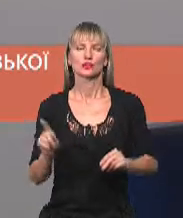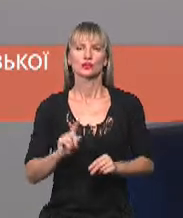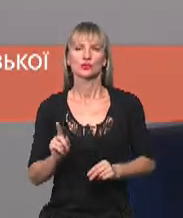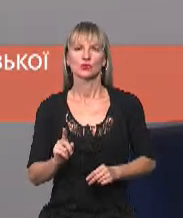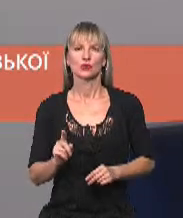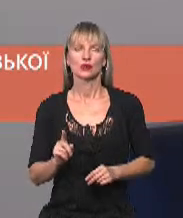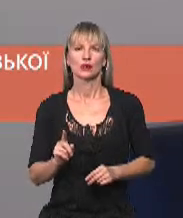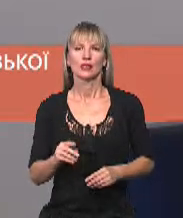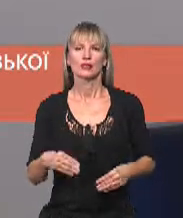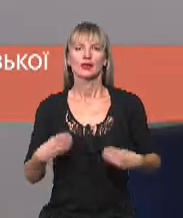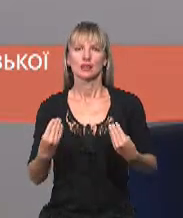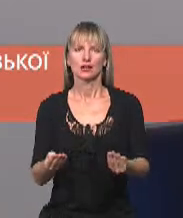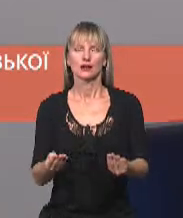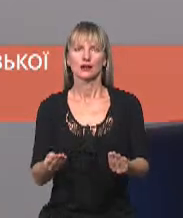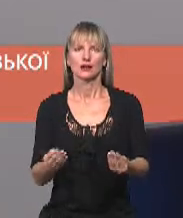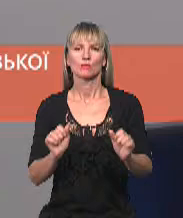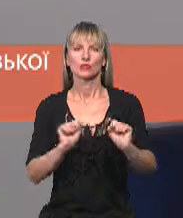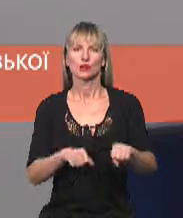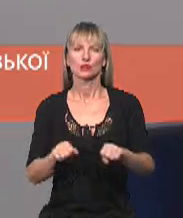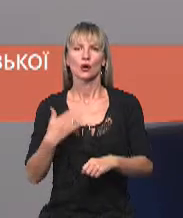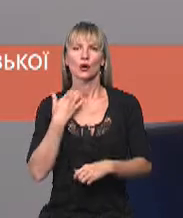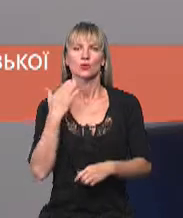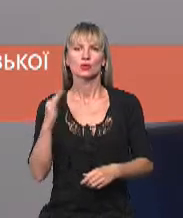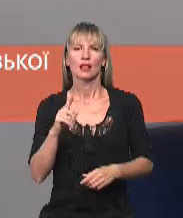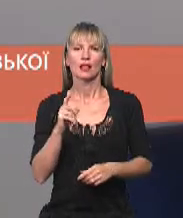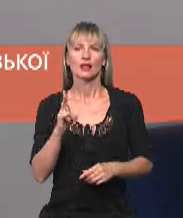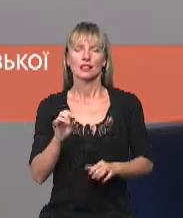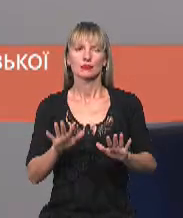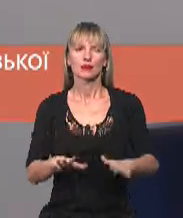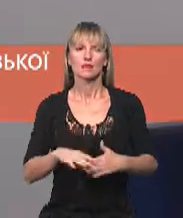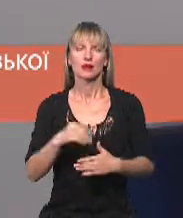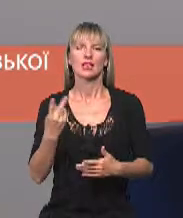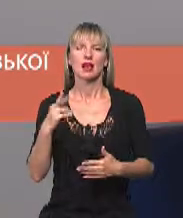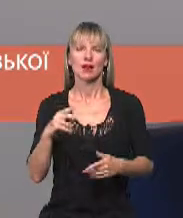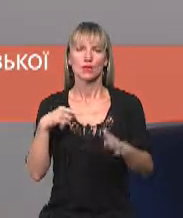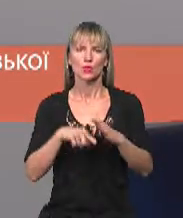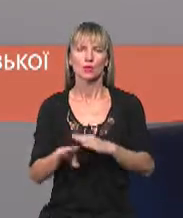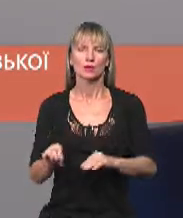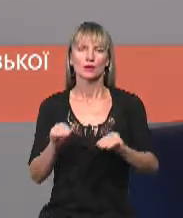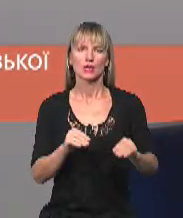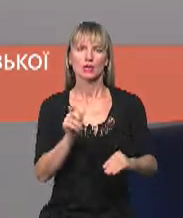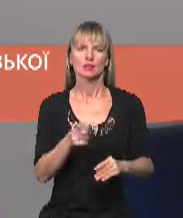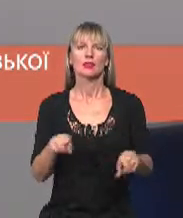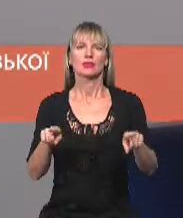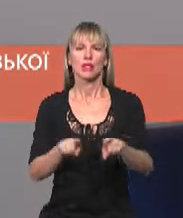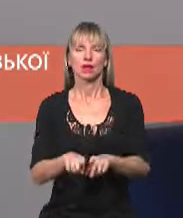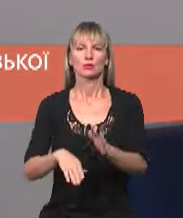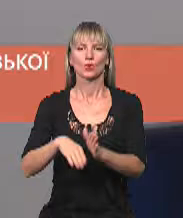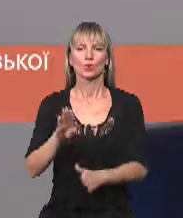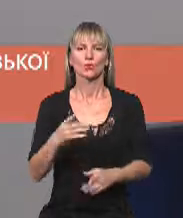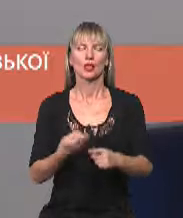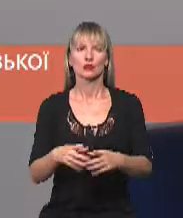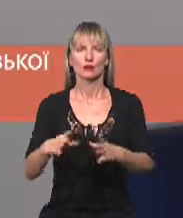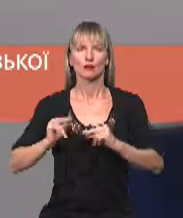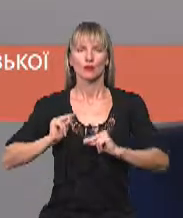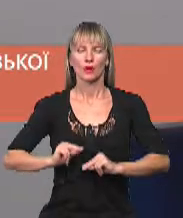саме надання можливості голосувати на місцевих виборах для внутрішньопереміщених осіб також полегшить і цю